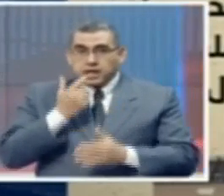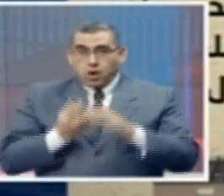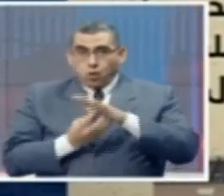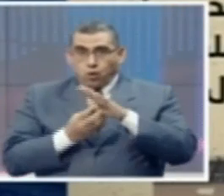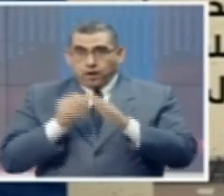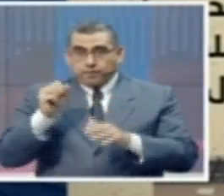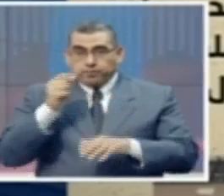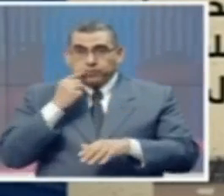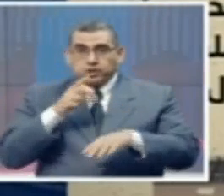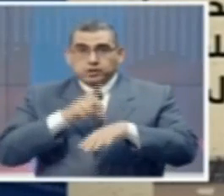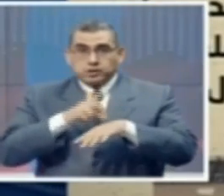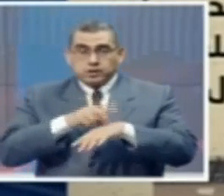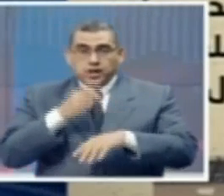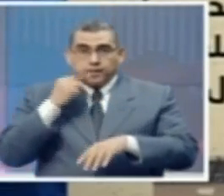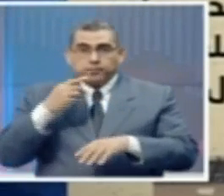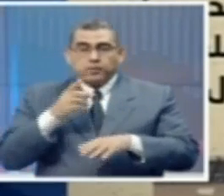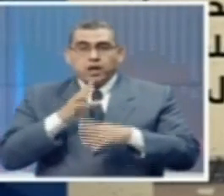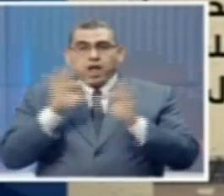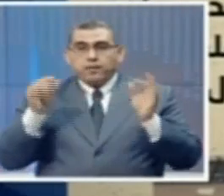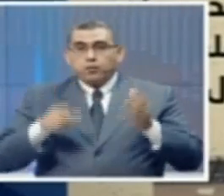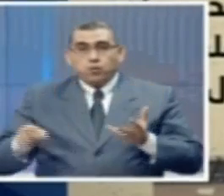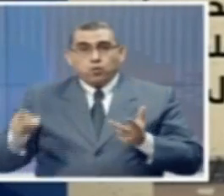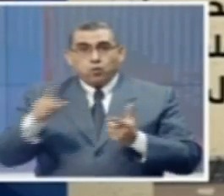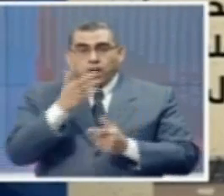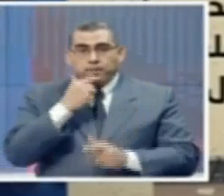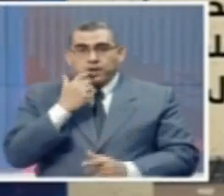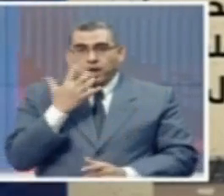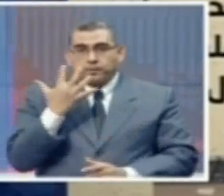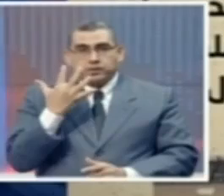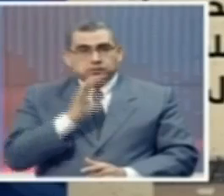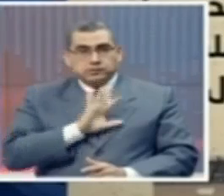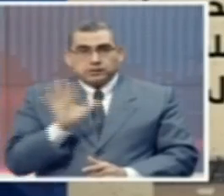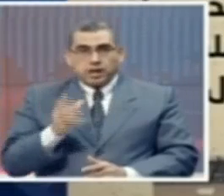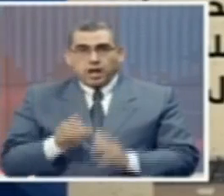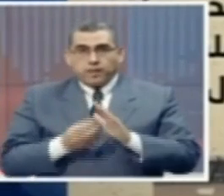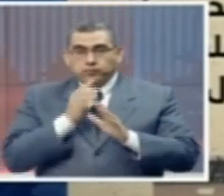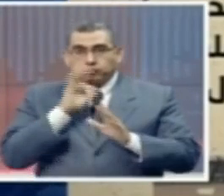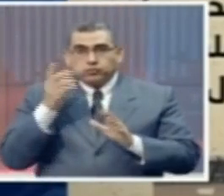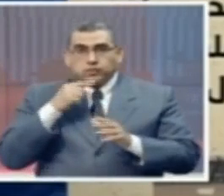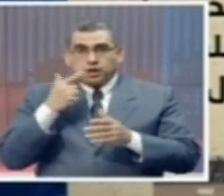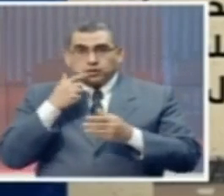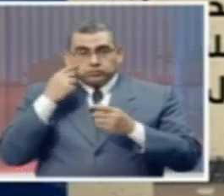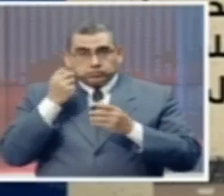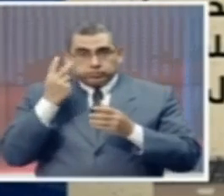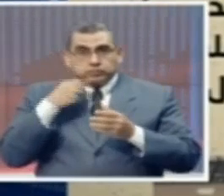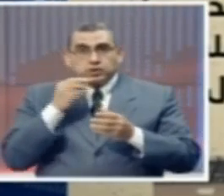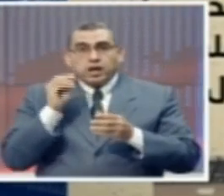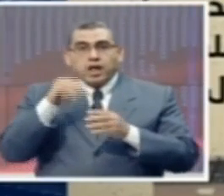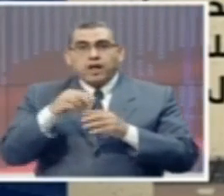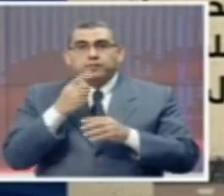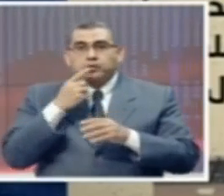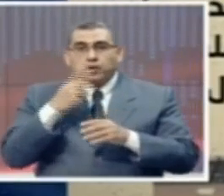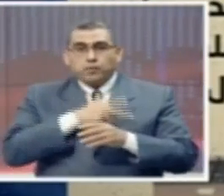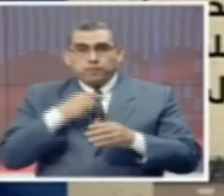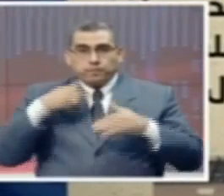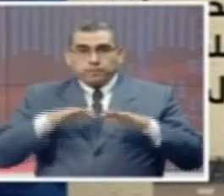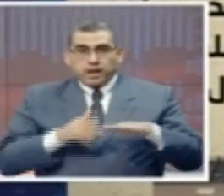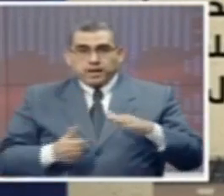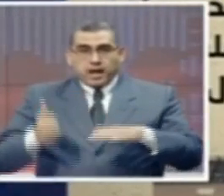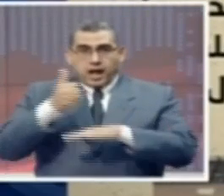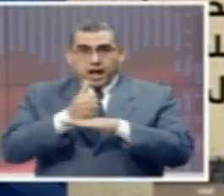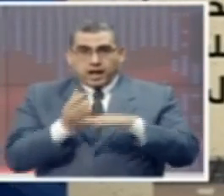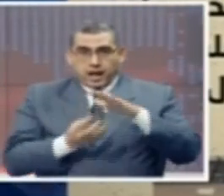الطب البيطري بكافة الجامعات هي 5 سنوات فقط، وأشارت إلى أن المقترح الذي وافق عليه المجلس